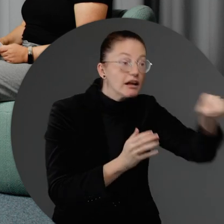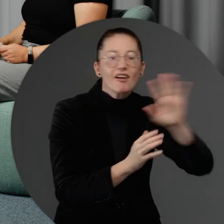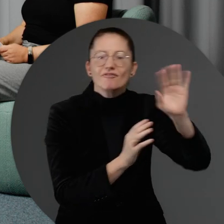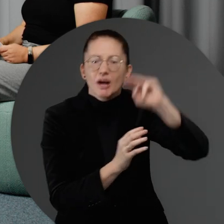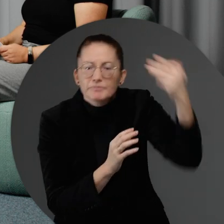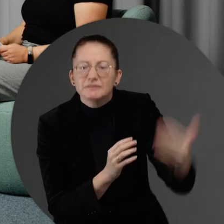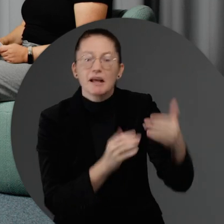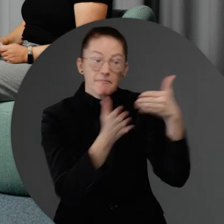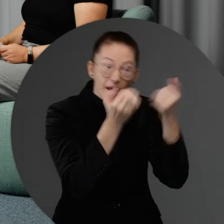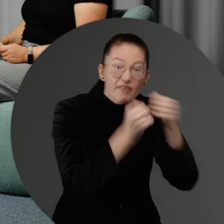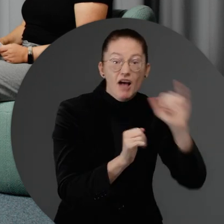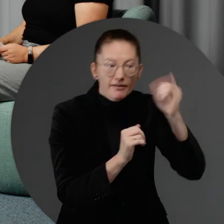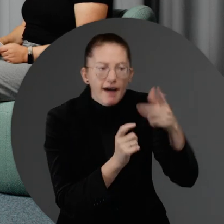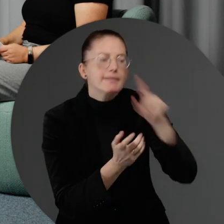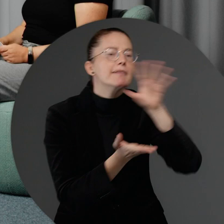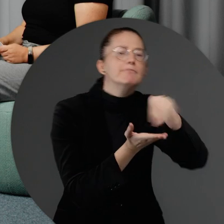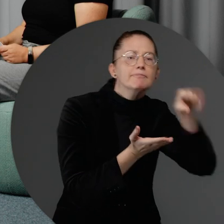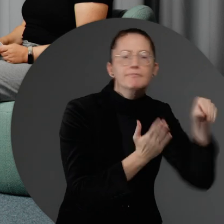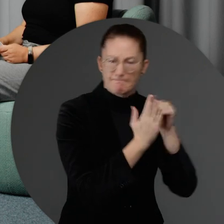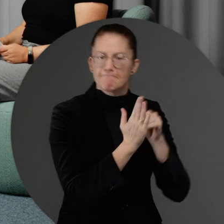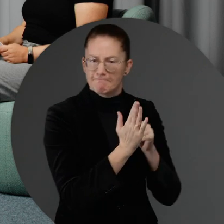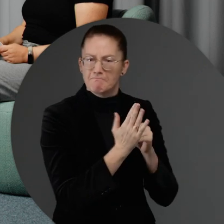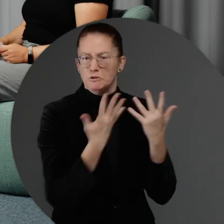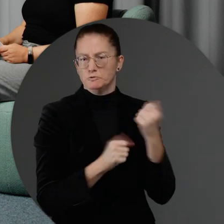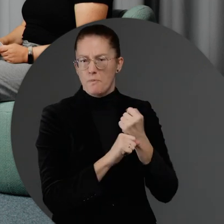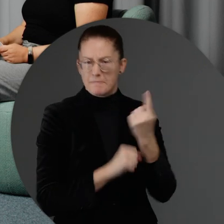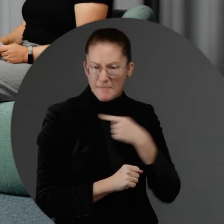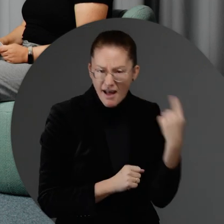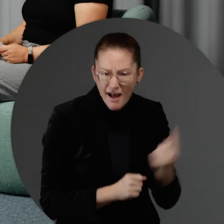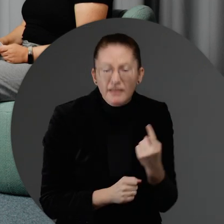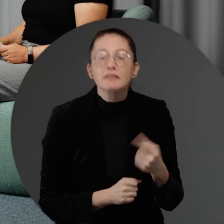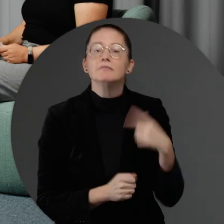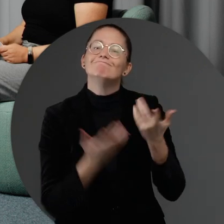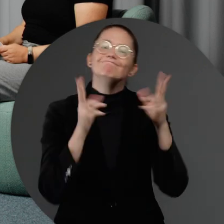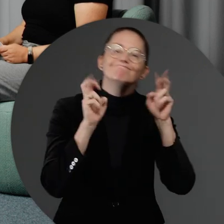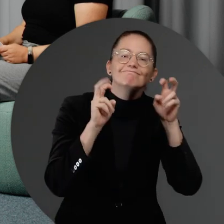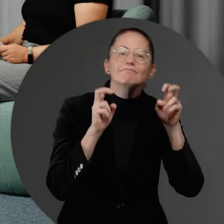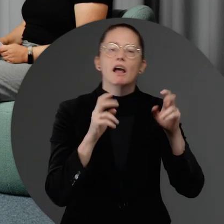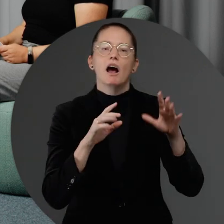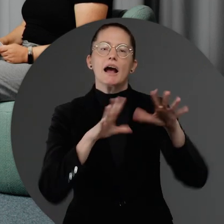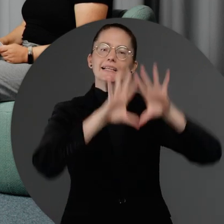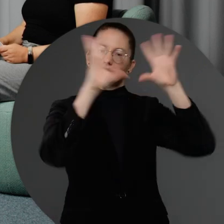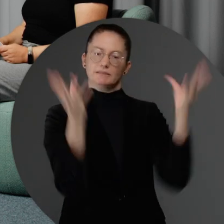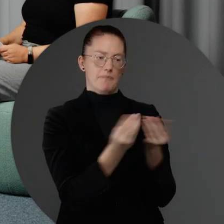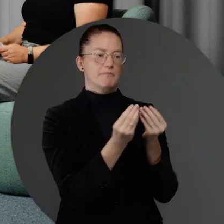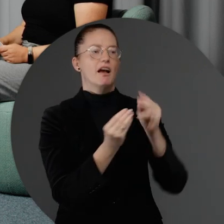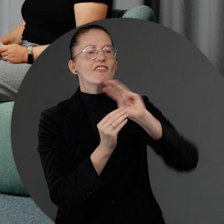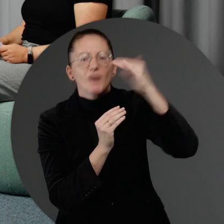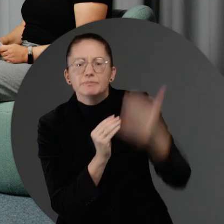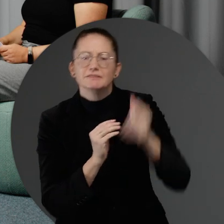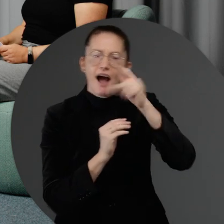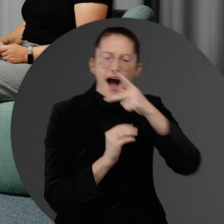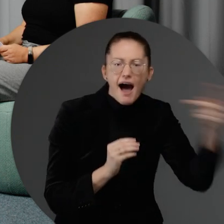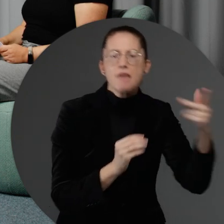öffentlicher Stellen in Österreich barrierefrei nutzbar ist. Das machen wir, indem wir aus der sogenannten